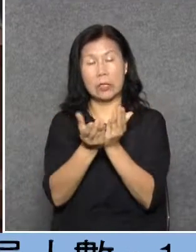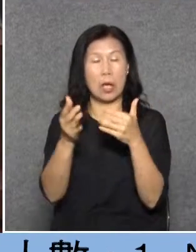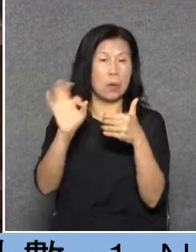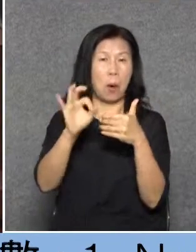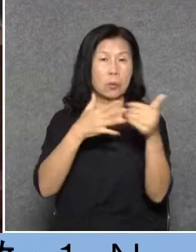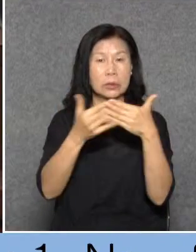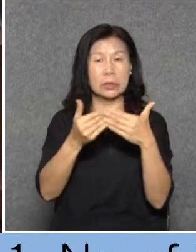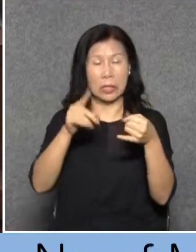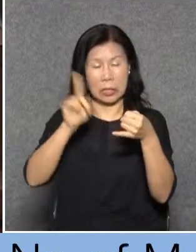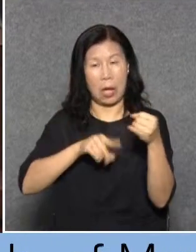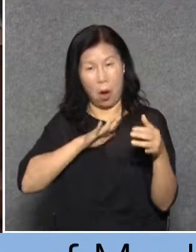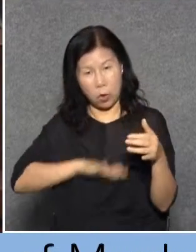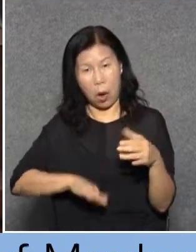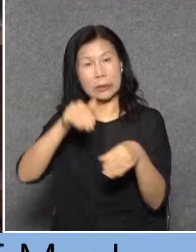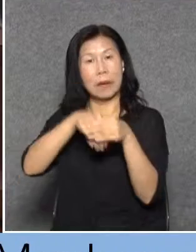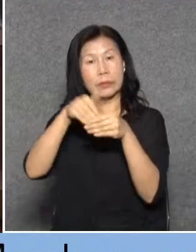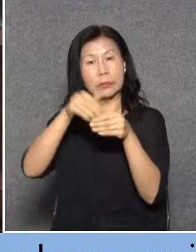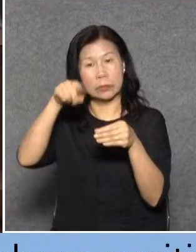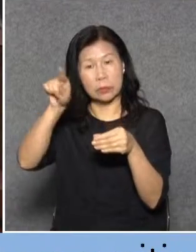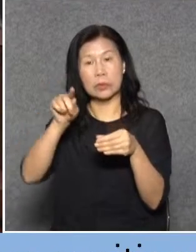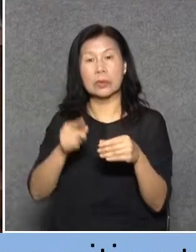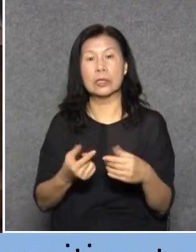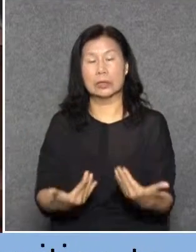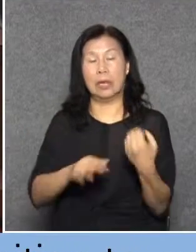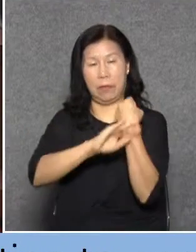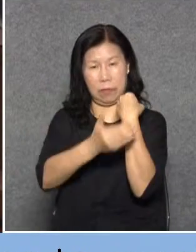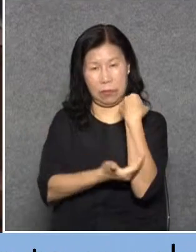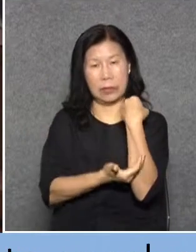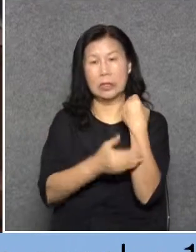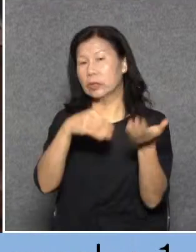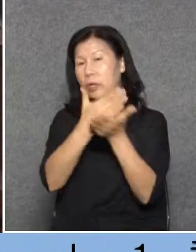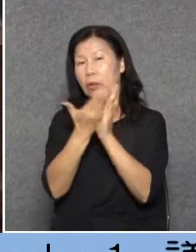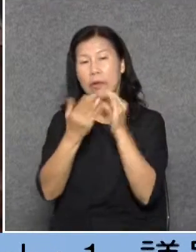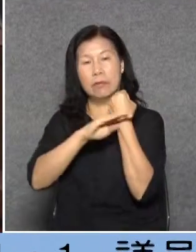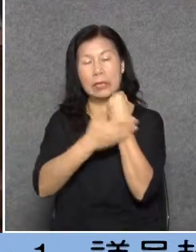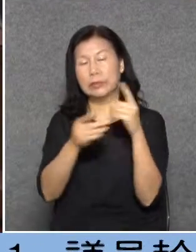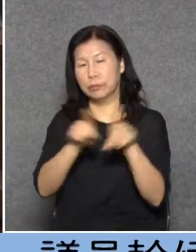咧，先能夠安心地通過咧。呢個恐怕都唔係一條法例，任何法例可以做到嘅嘢。